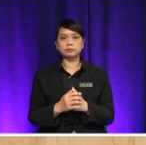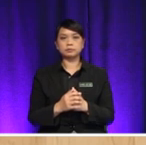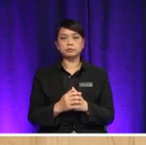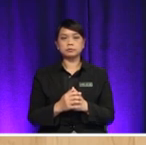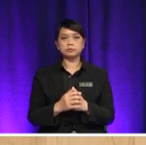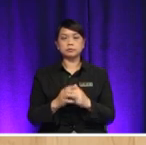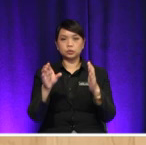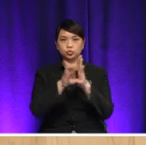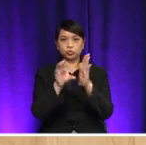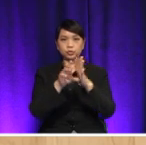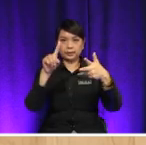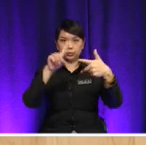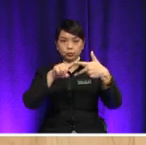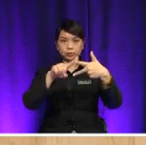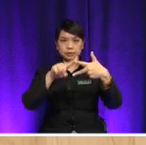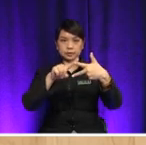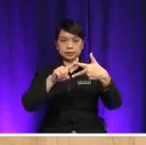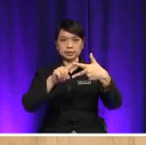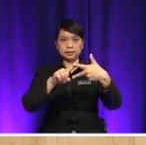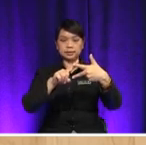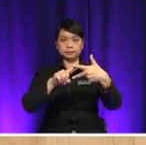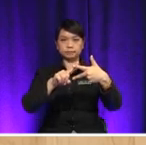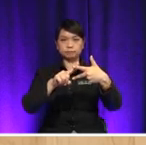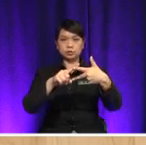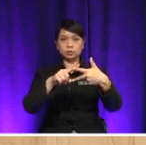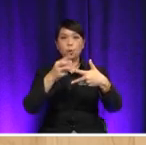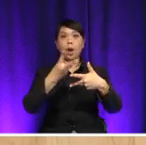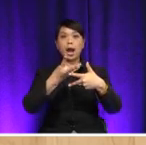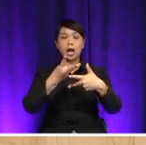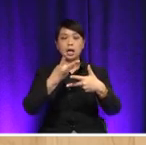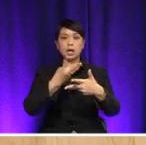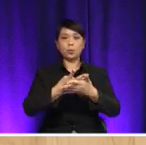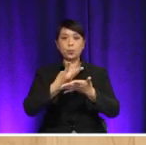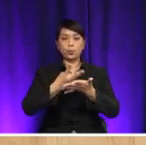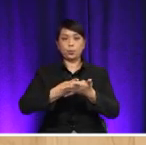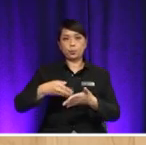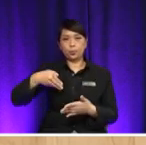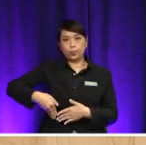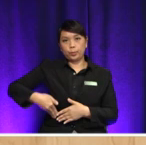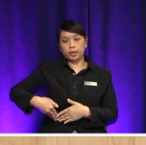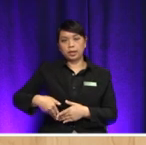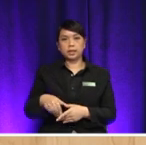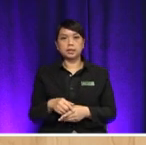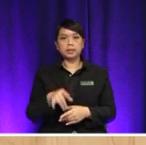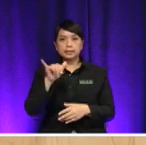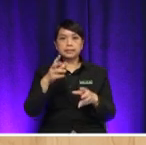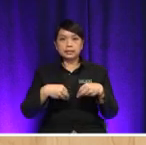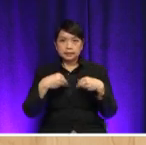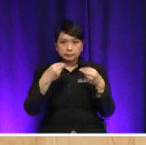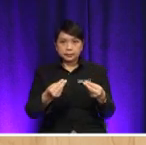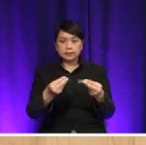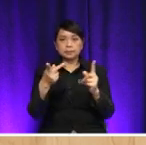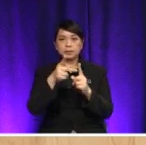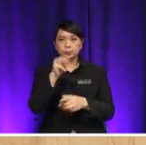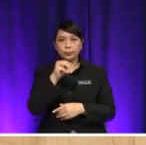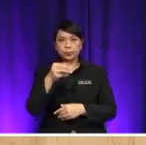contoh yang kedua oke kalau Ifan tengok poke eh duit Pocket yang diberikan kepada murid-murid